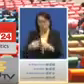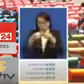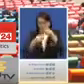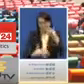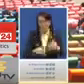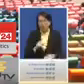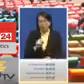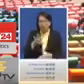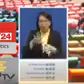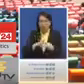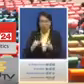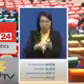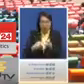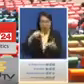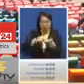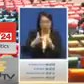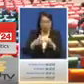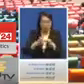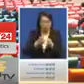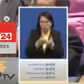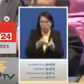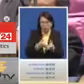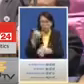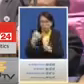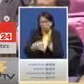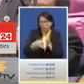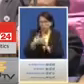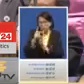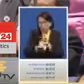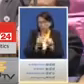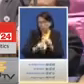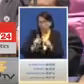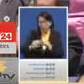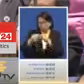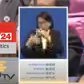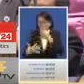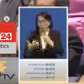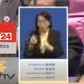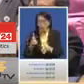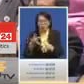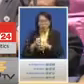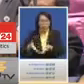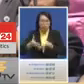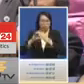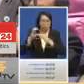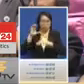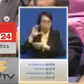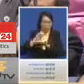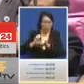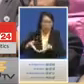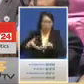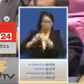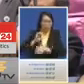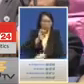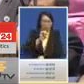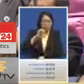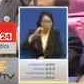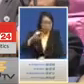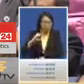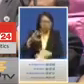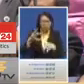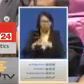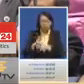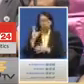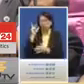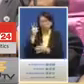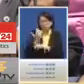ก้ไขปัญหาการประมงผิดกฎหมาย12ฉบับออกเพื่อจัดตั้ง EEC 9ฉบับออกควบคุมสื่อ17